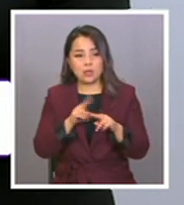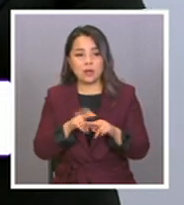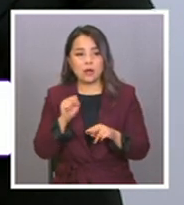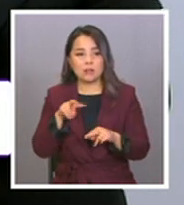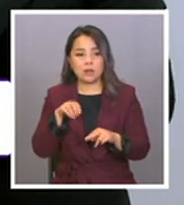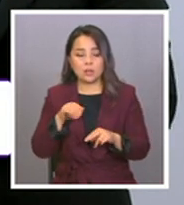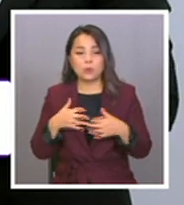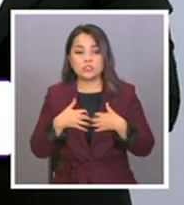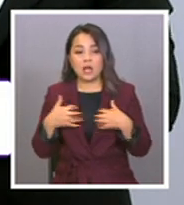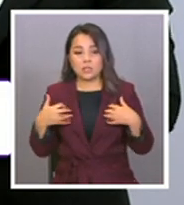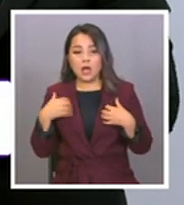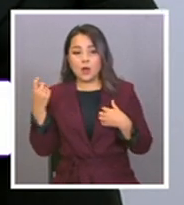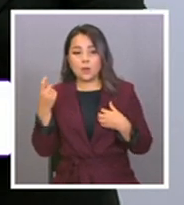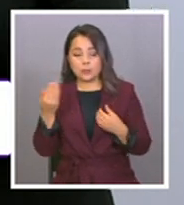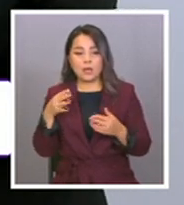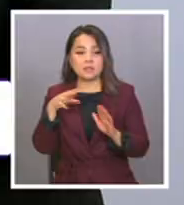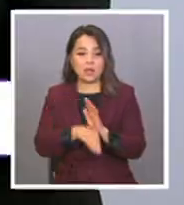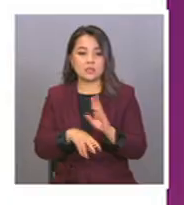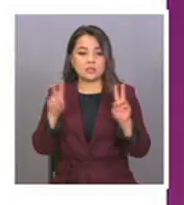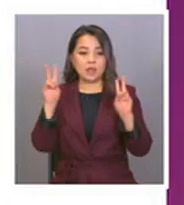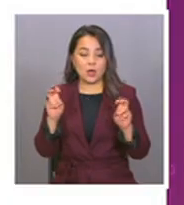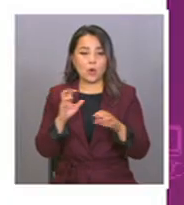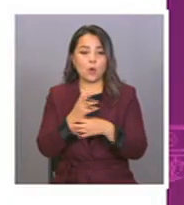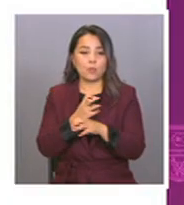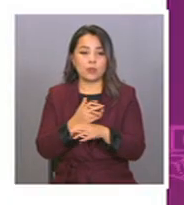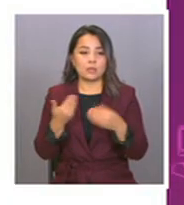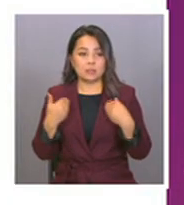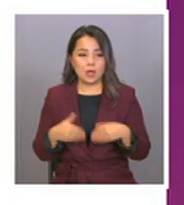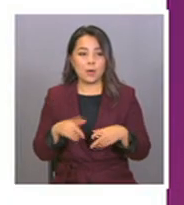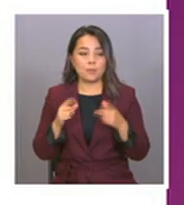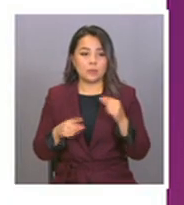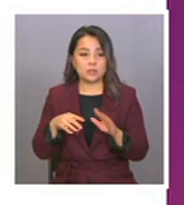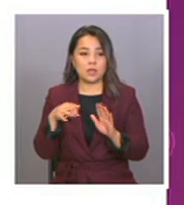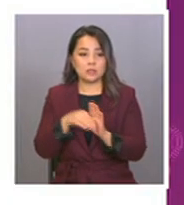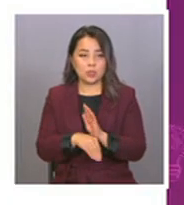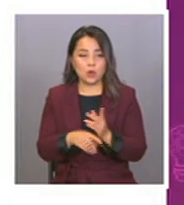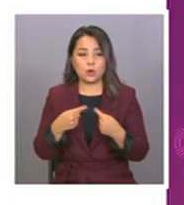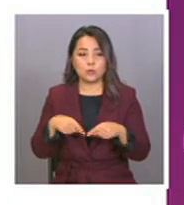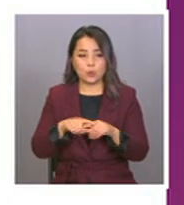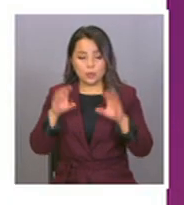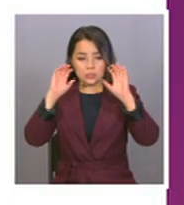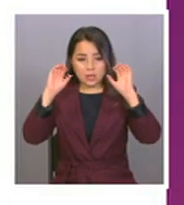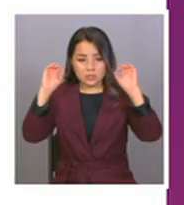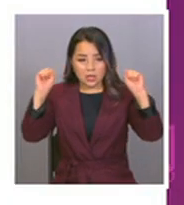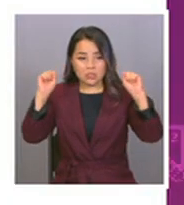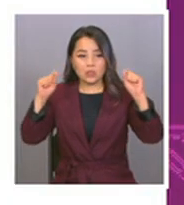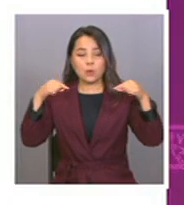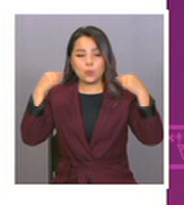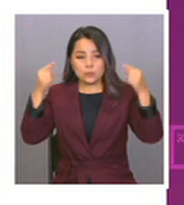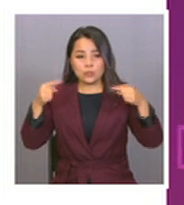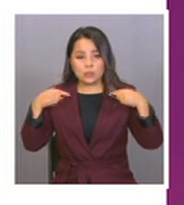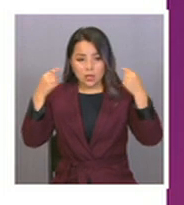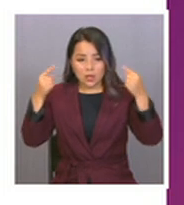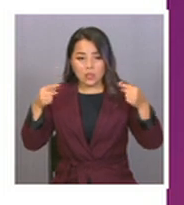жануарлар патшалығына, омыртқалар типіне, сүтқоректілер класына, жұп тұяқтылар отрядына, қуыс